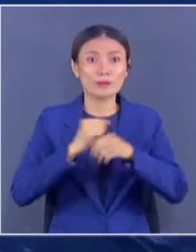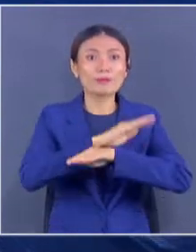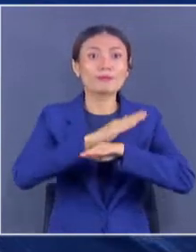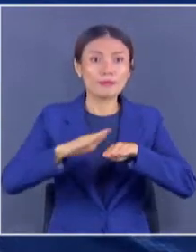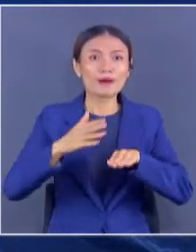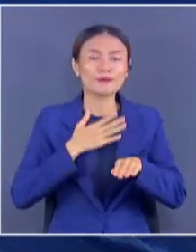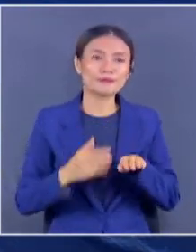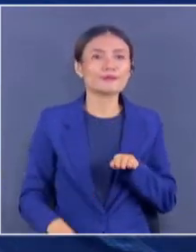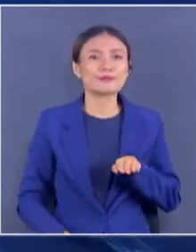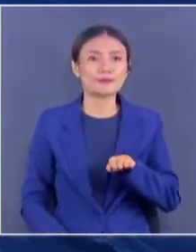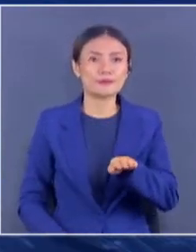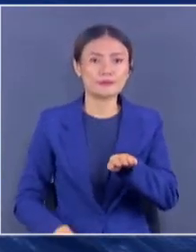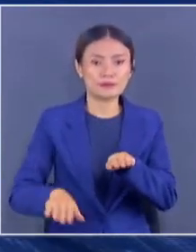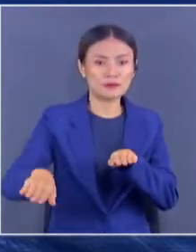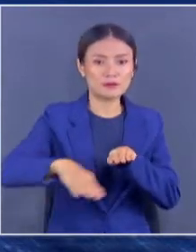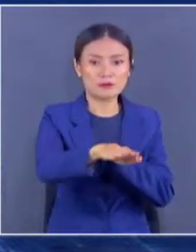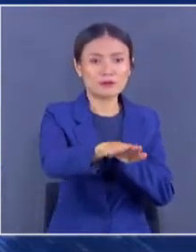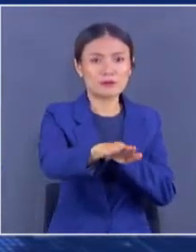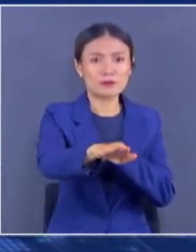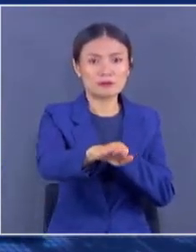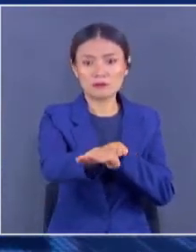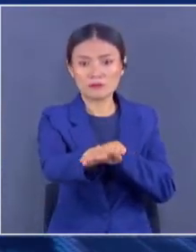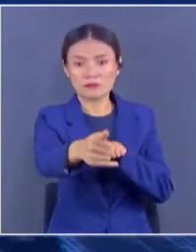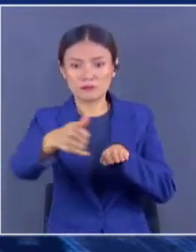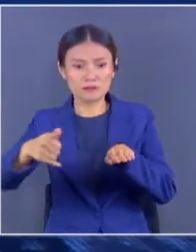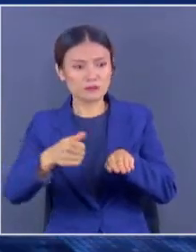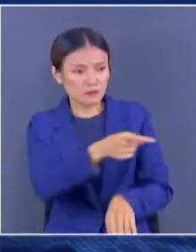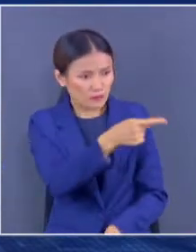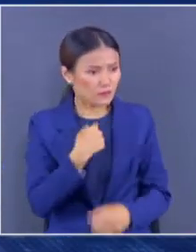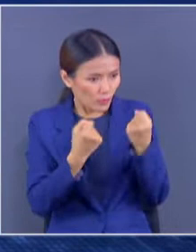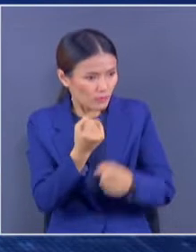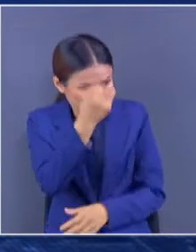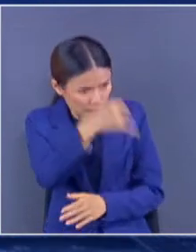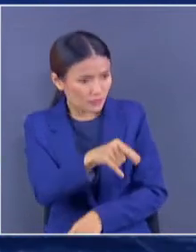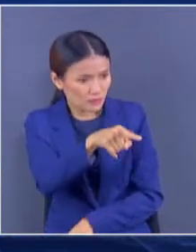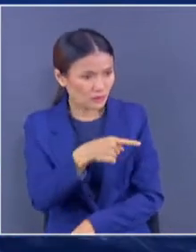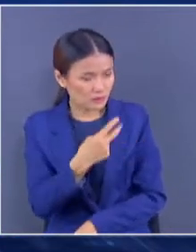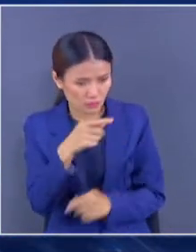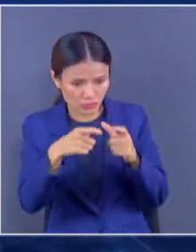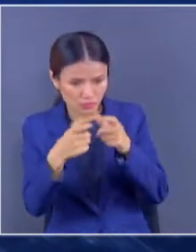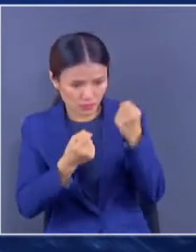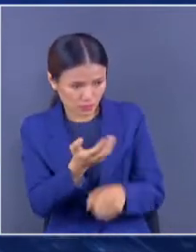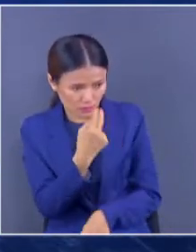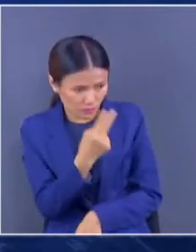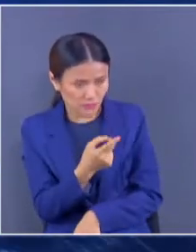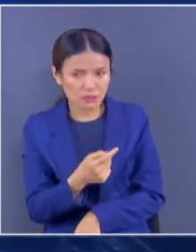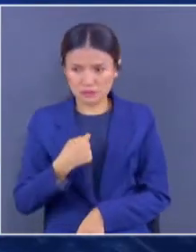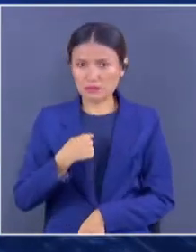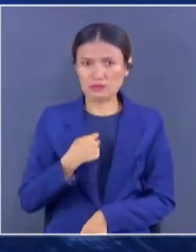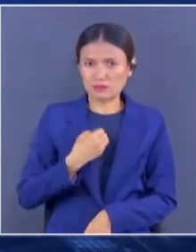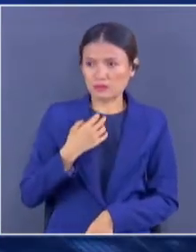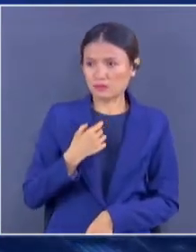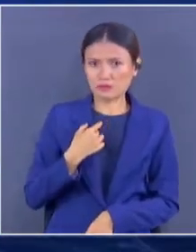ไม่ดีข่มขู่ขอตรวจใบขับขี่หน่ อ ยผู้เสียหายบอกว่าตกใจครับและพอผู้เสียหายไม่